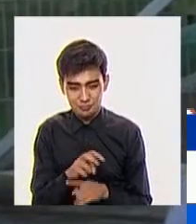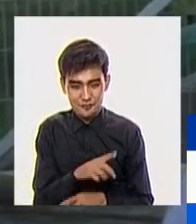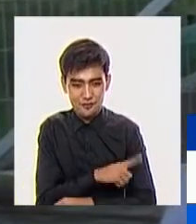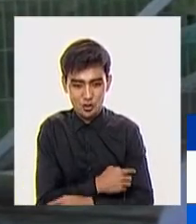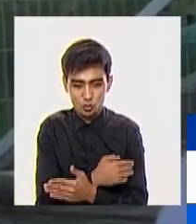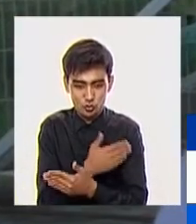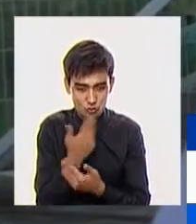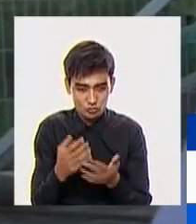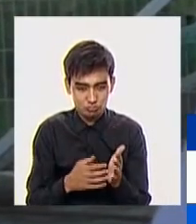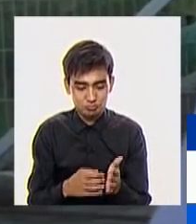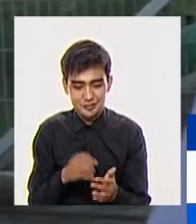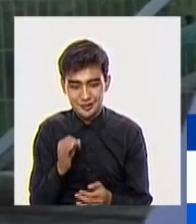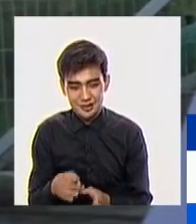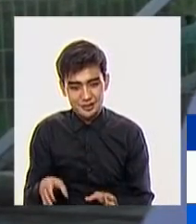нету.